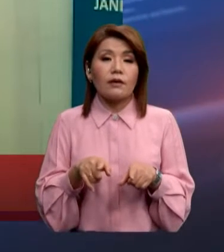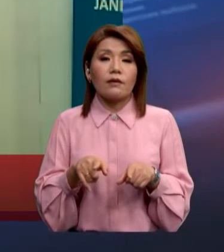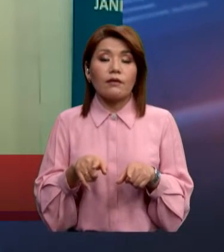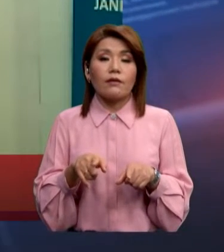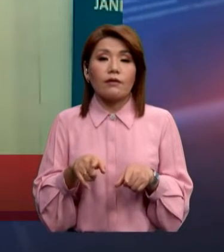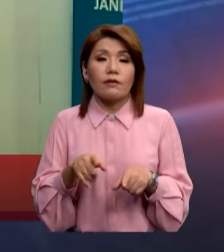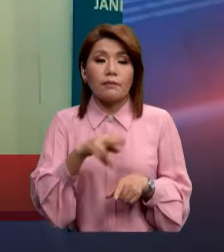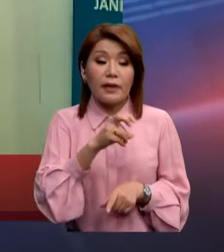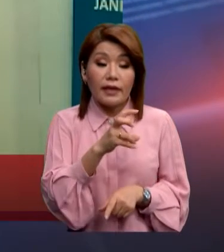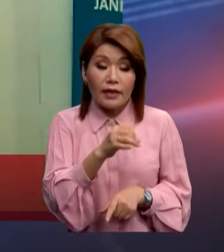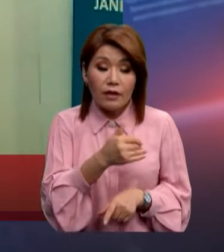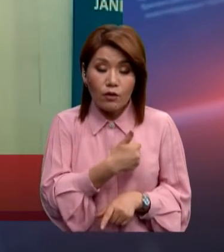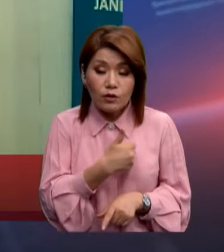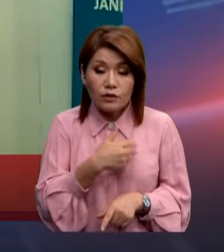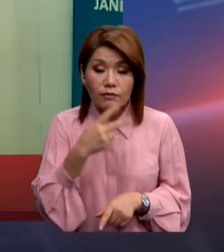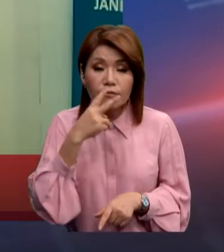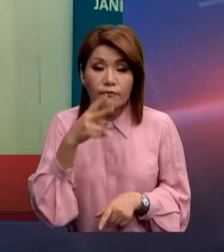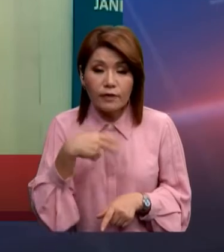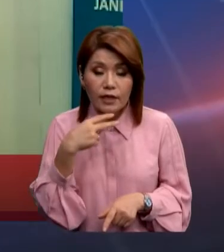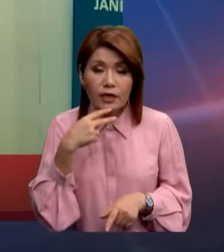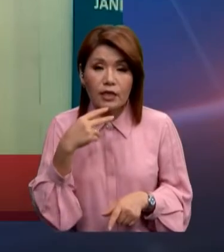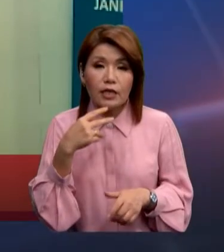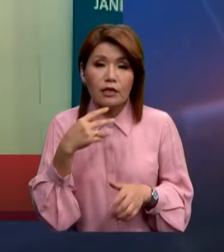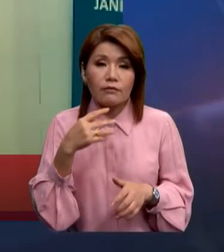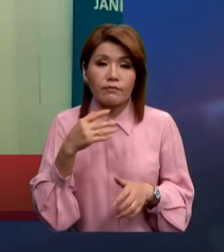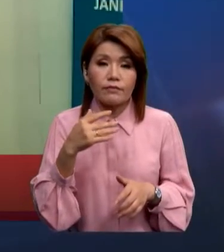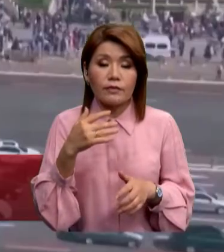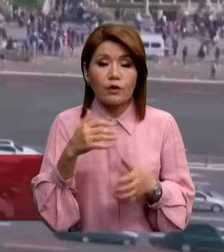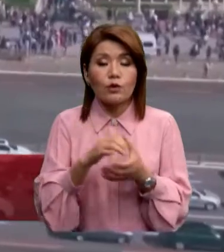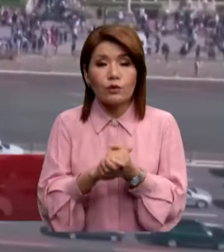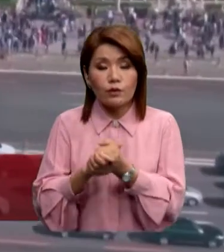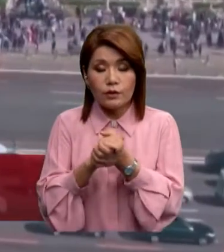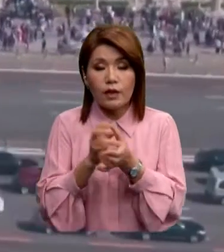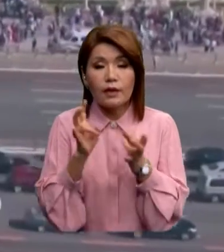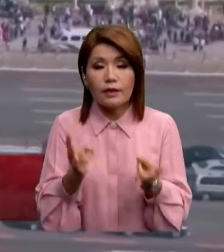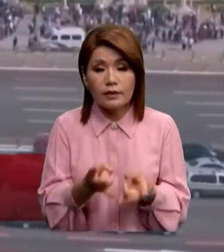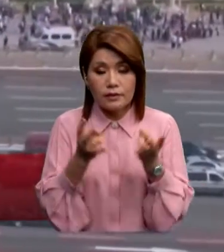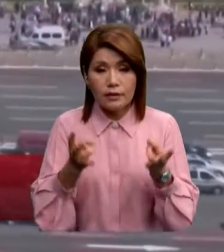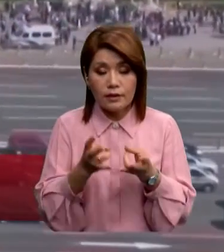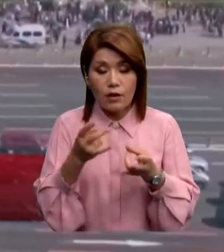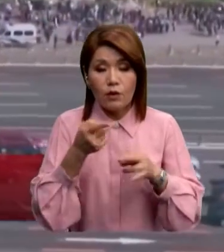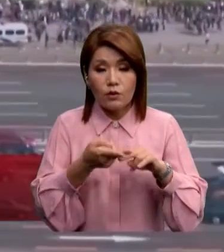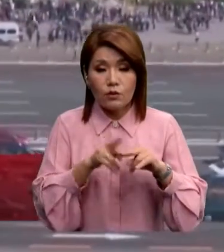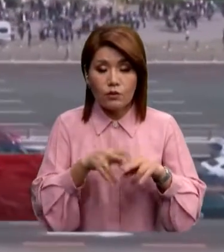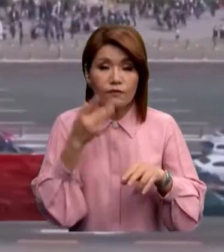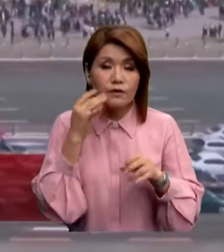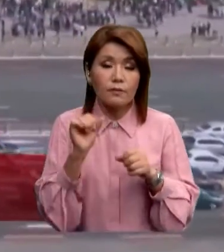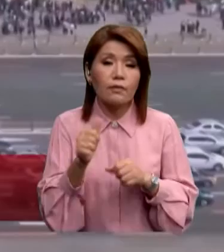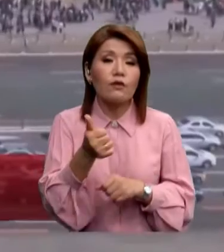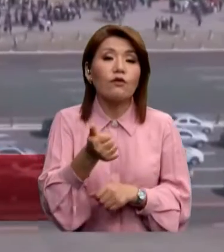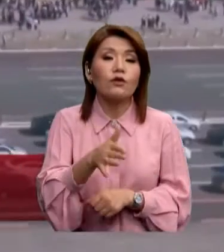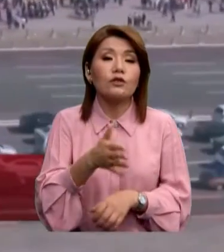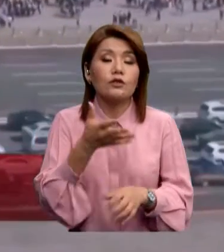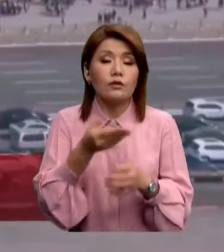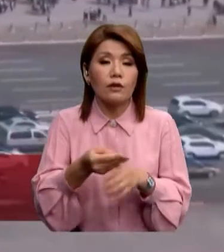Как минимум, Пекин бы хотел видеть эти страны нейтральными, но желательно дружественными. Китай остается прагматичным игроком и в первую очередь думает